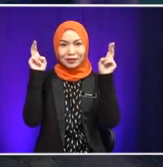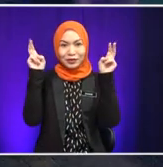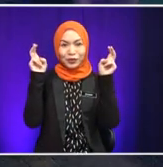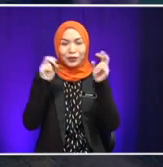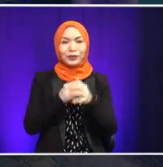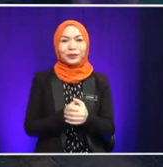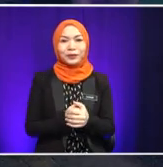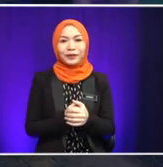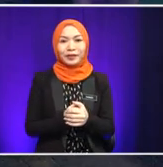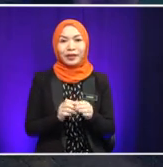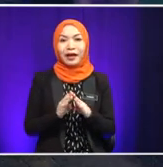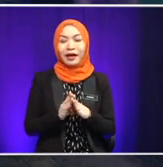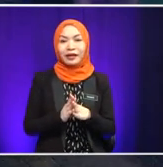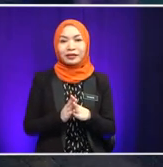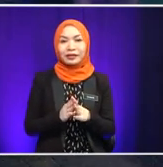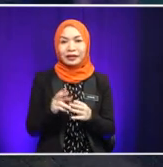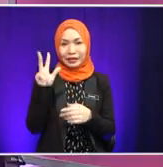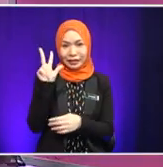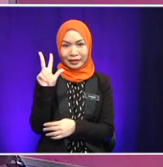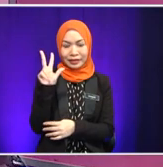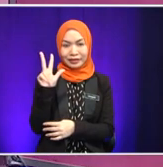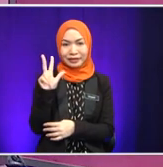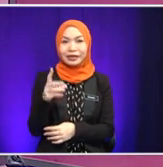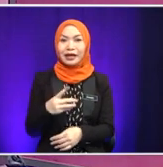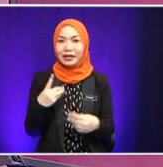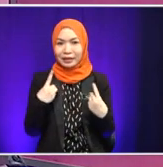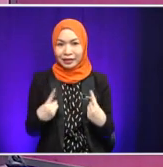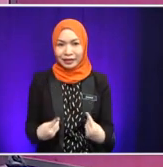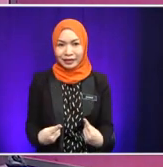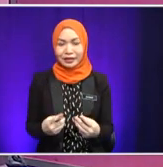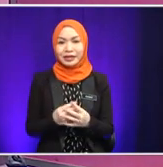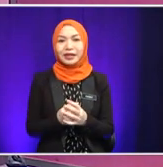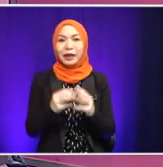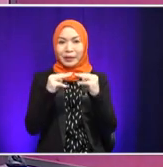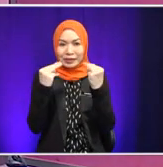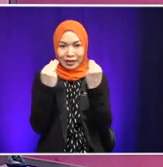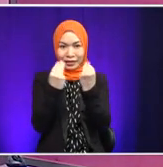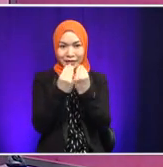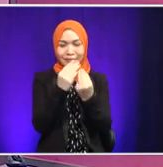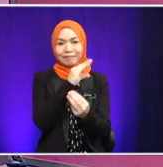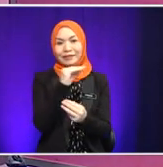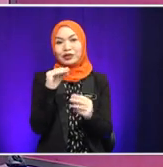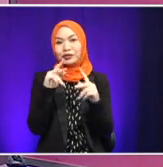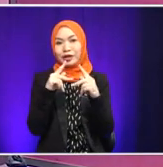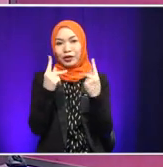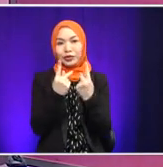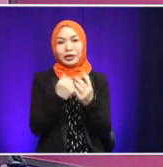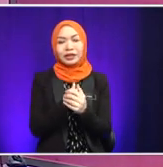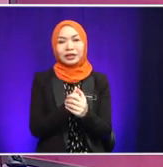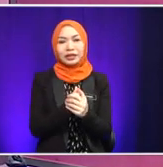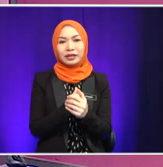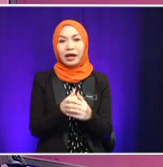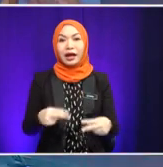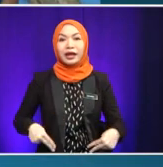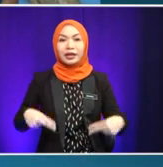bidang tiga itu hubungan antara diri komunity dan masyarakat dan tajuk yang kita akan perbincangkan pada hari ini adalah tentang hidup